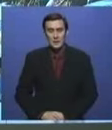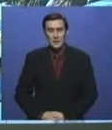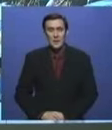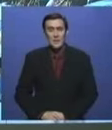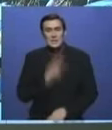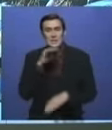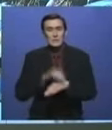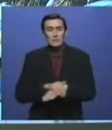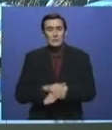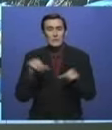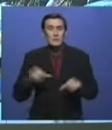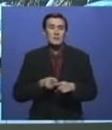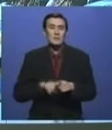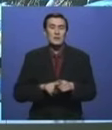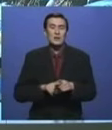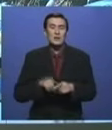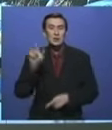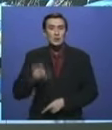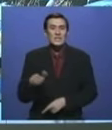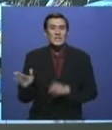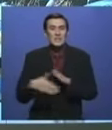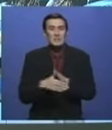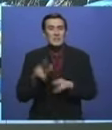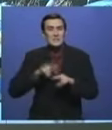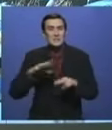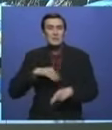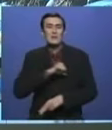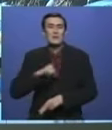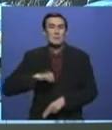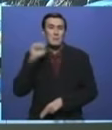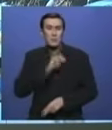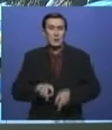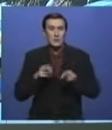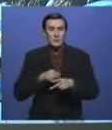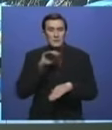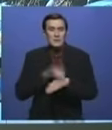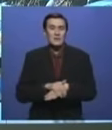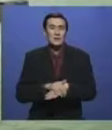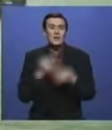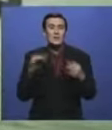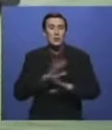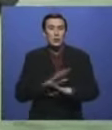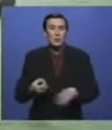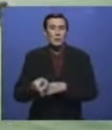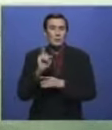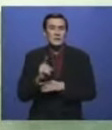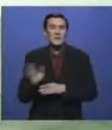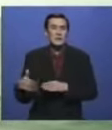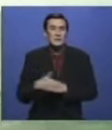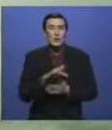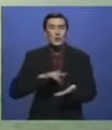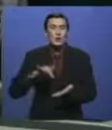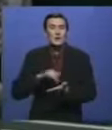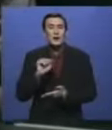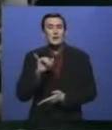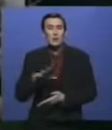Застигнут с поличным, сотрудник рыбной инспекции сам оказался браконьером. Его поймали на незаконном промысле осетровых в Атырау. Внимание